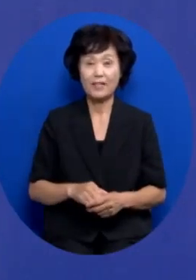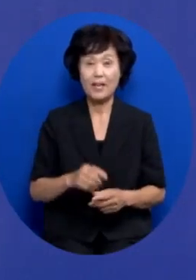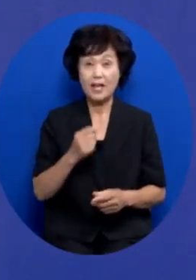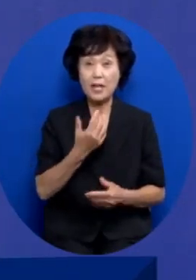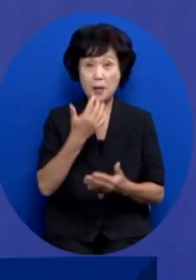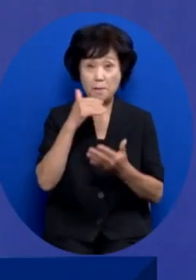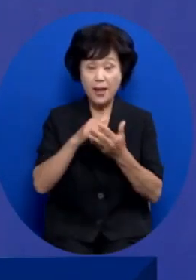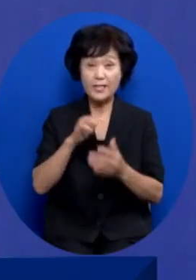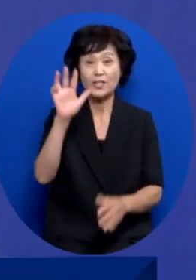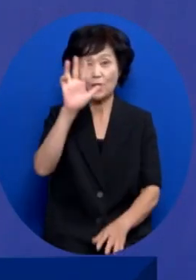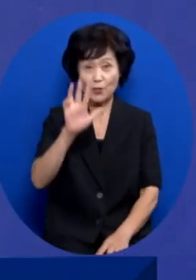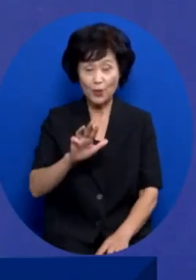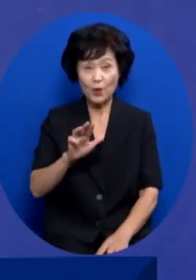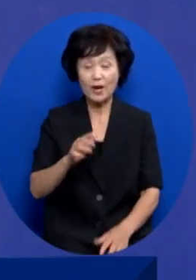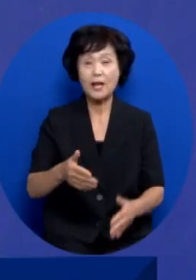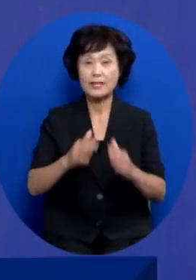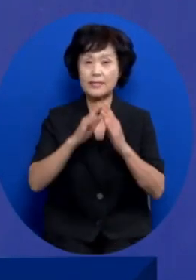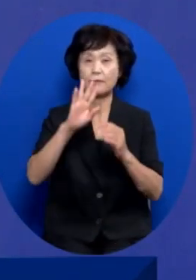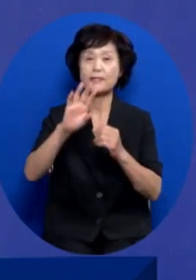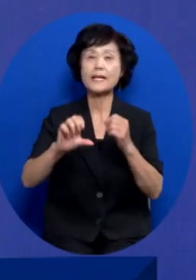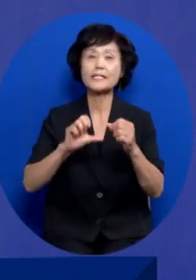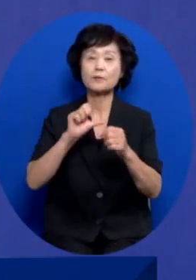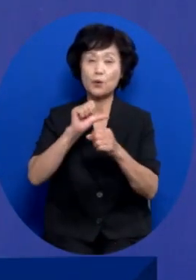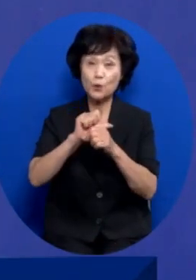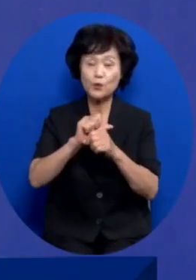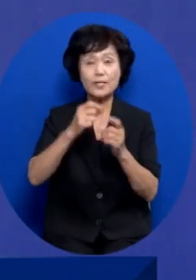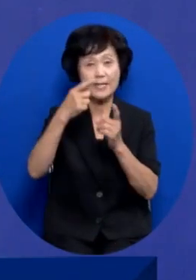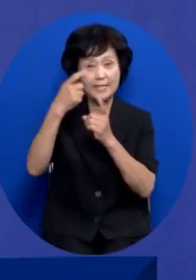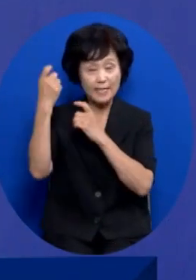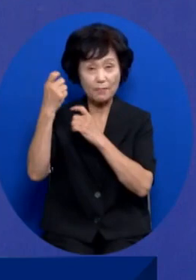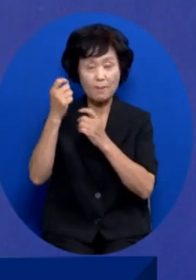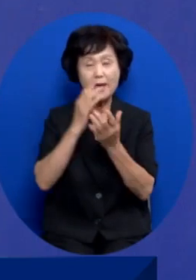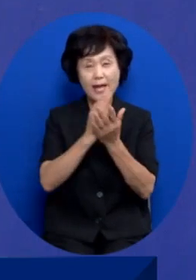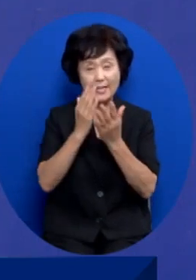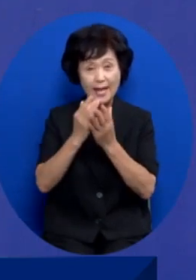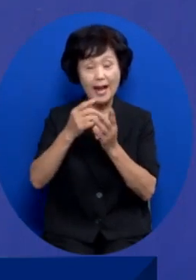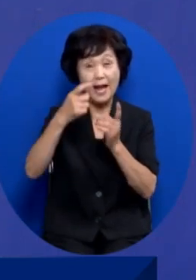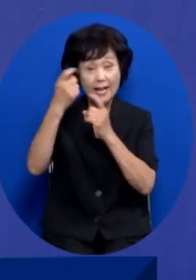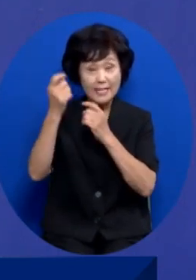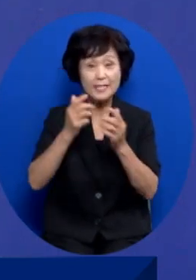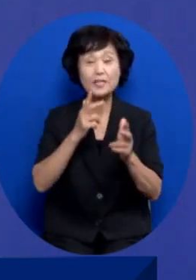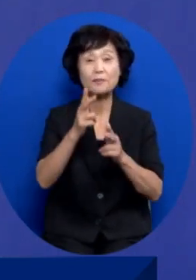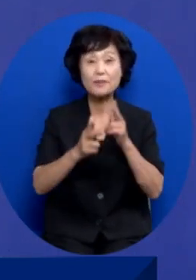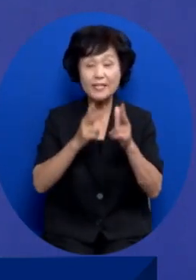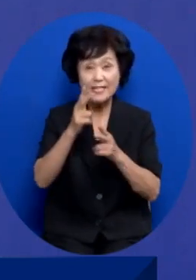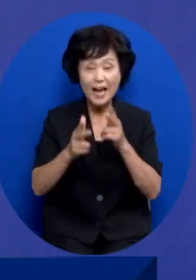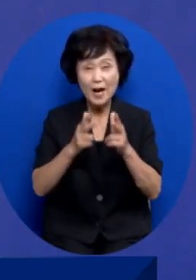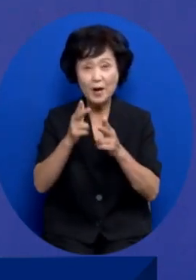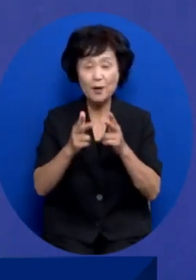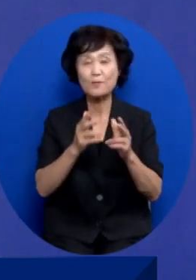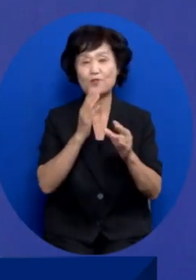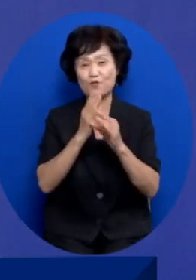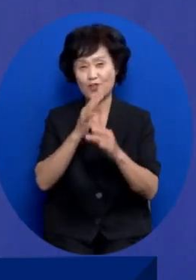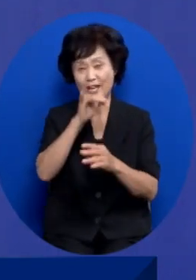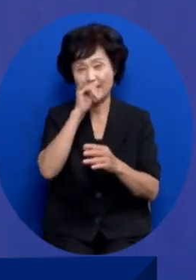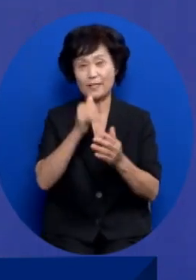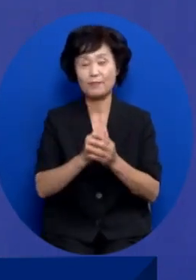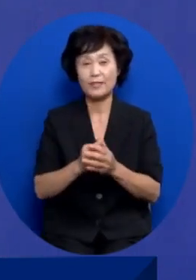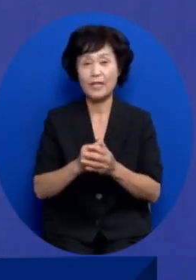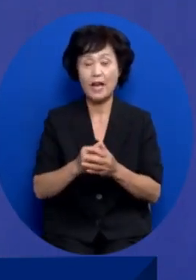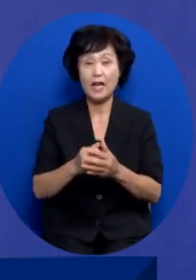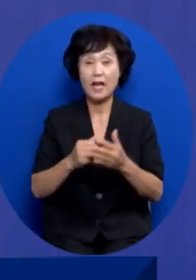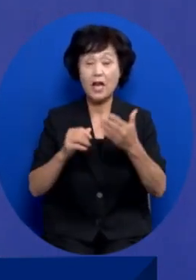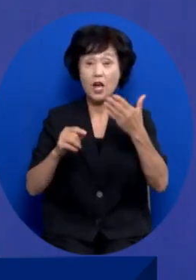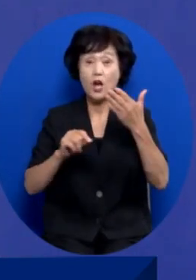대한예수교장로의 백석초계가 설립 45주년을 기념하며 다양한 기념사업으로 교단의 위상을 높이고 있습니다. 오는 9일